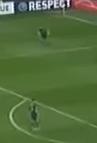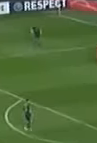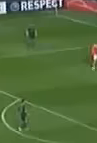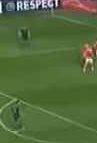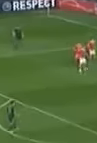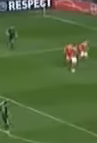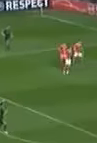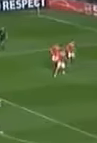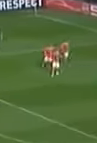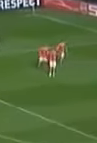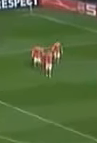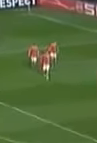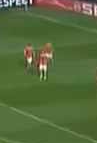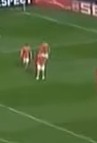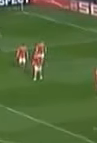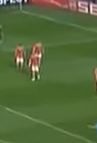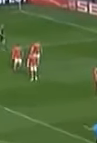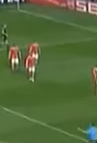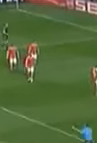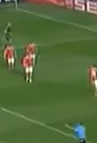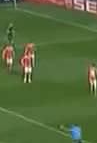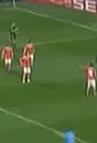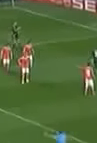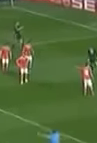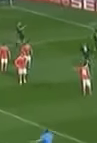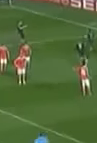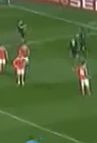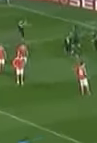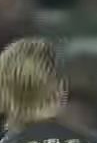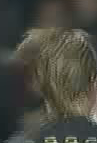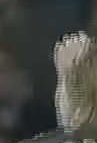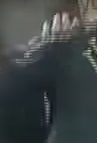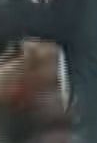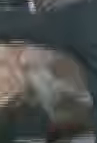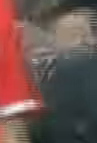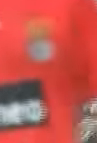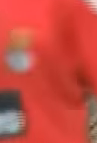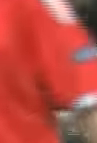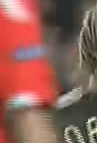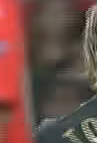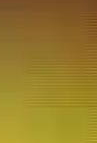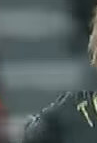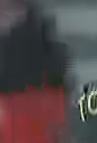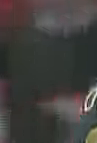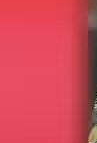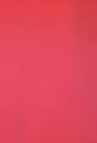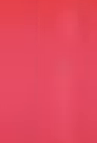Večeras na B92 Liverpool Benfica u revanš meču četvrtfinala Ligi Evrope.